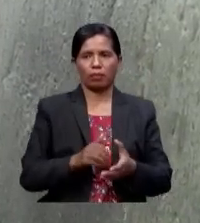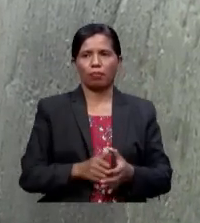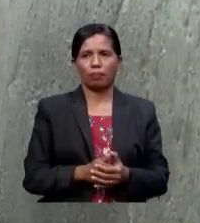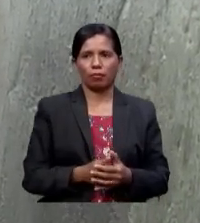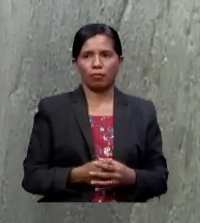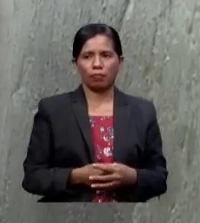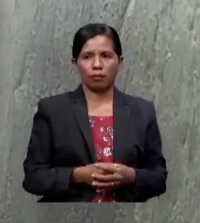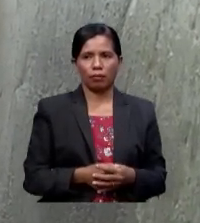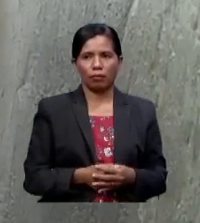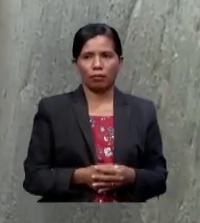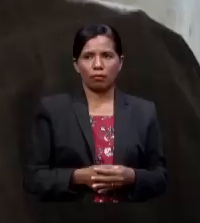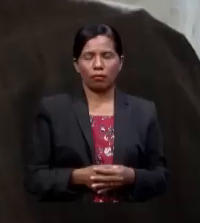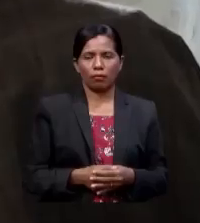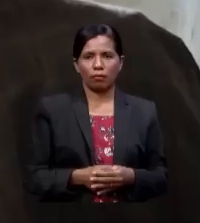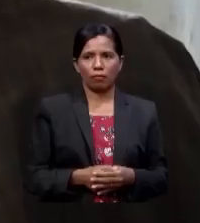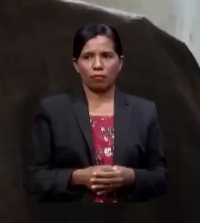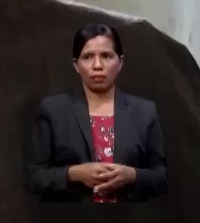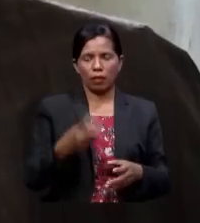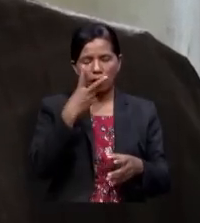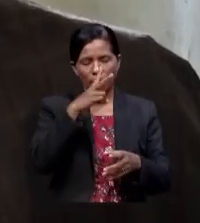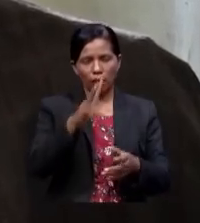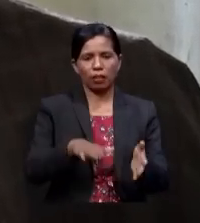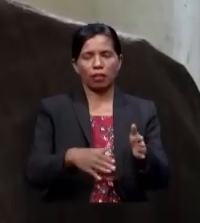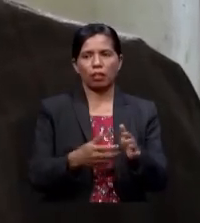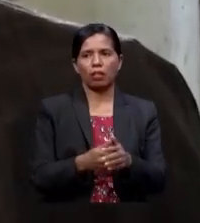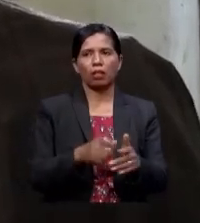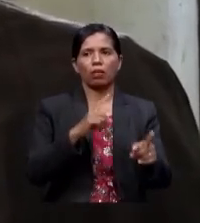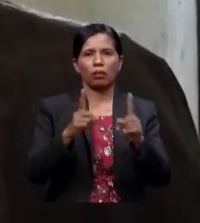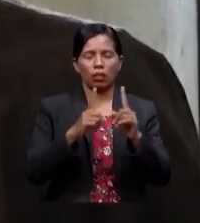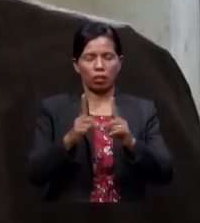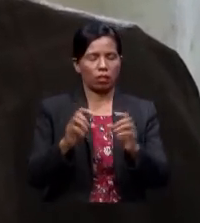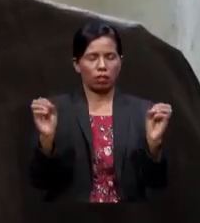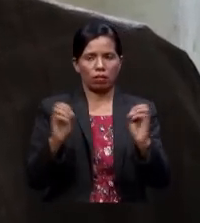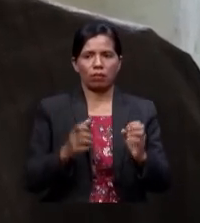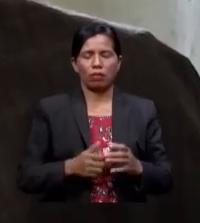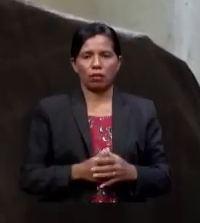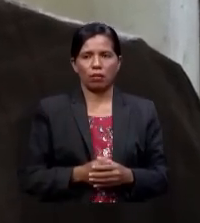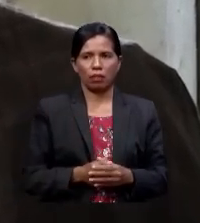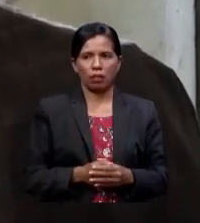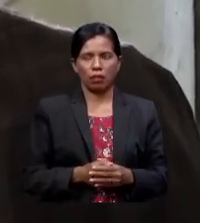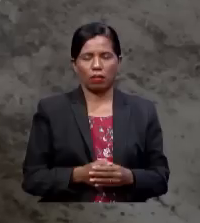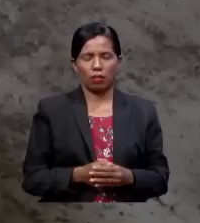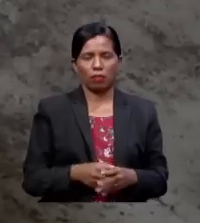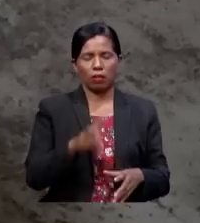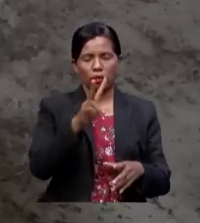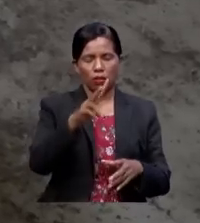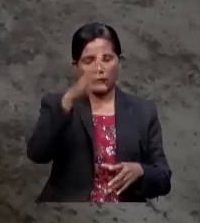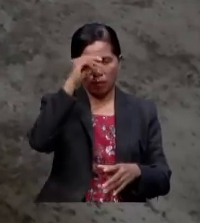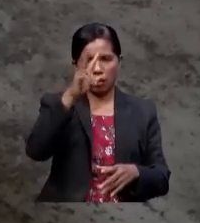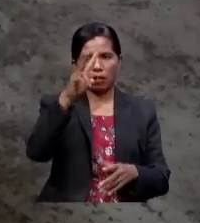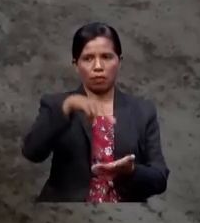Kuliah kita abah virus. Olah hari ni mati ona. Kuliah busuk ini lah ya. Nenro mana? Nenro hamri.